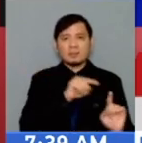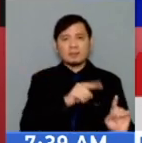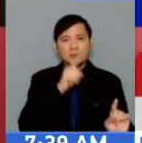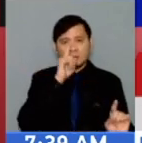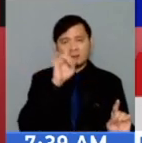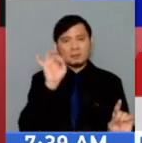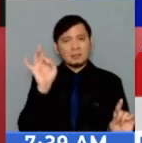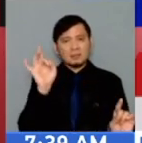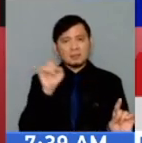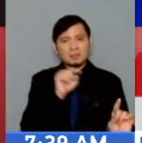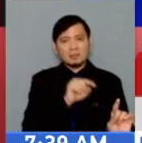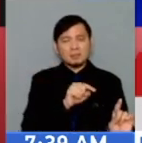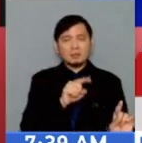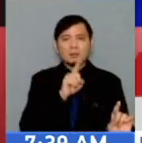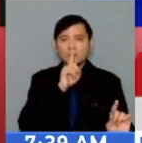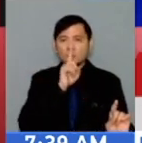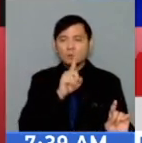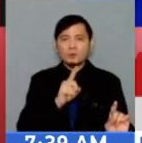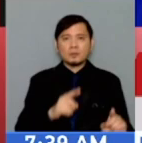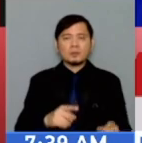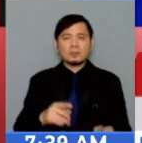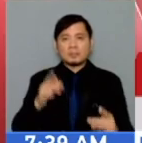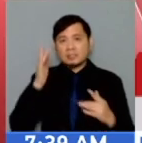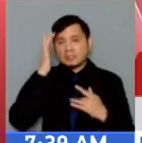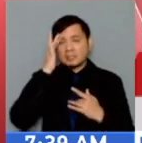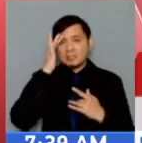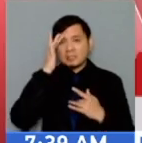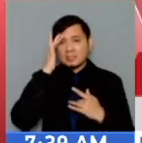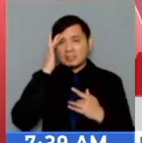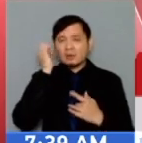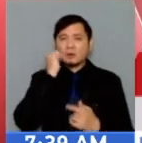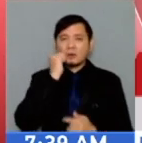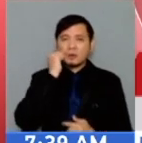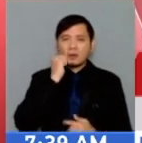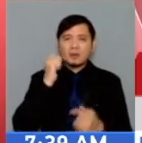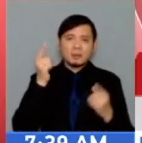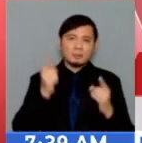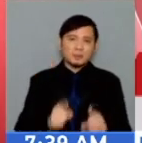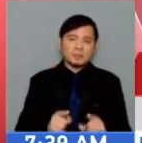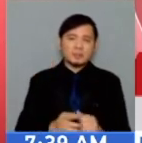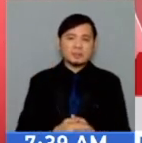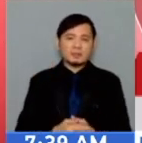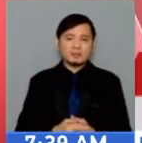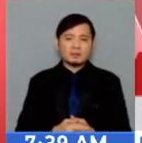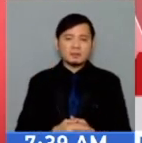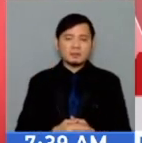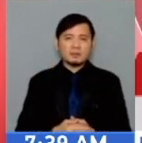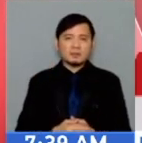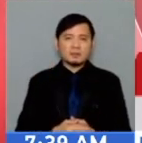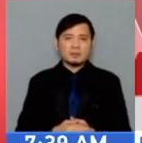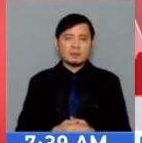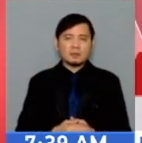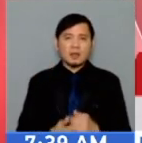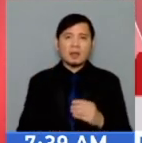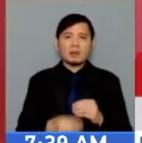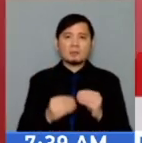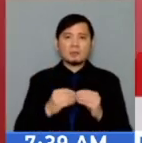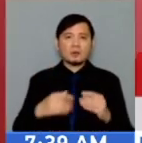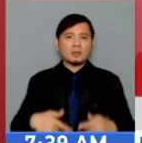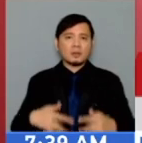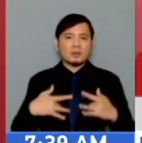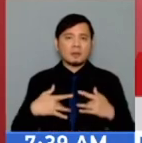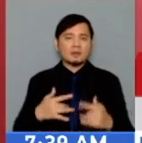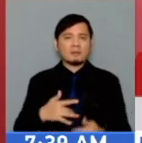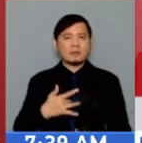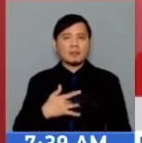talagang bonus years na itong umigay sa atin, di ba? So we would like to live each day